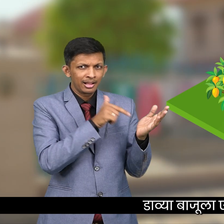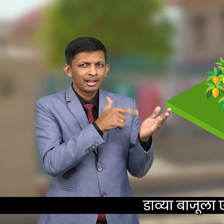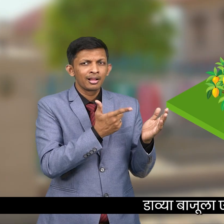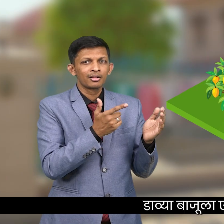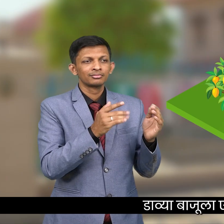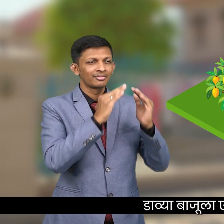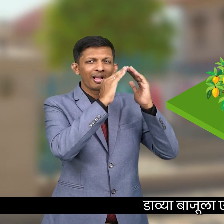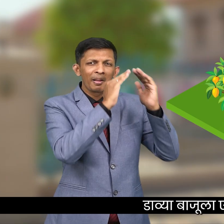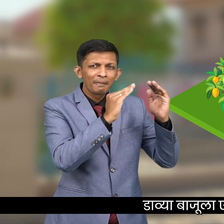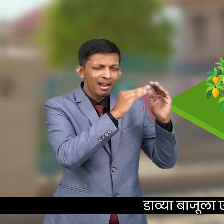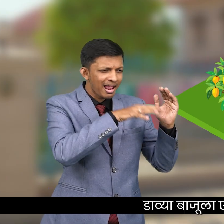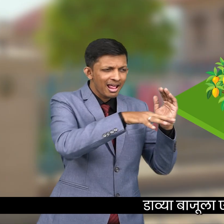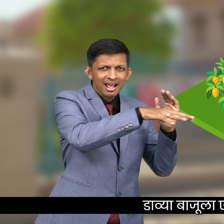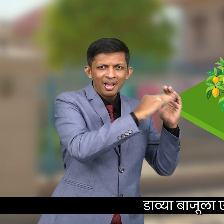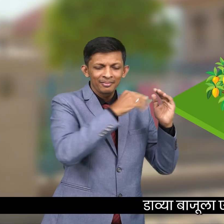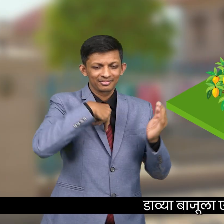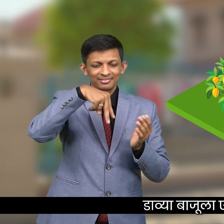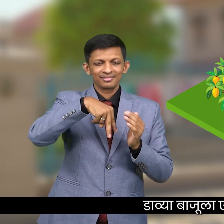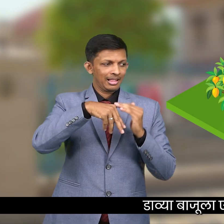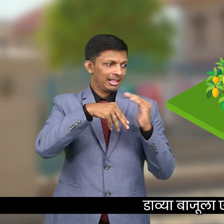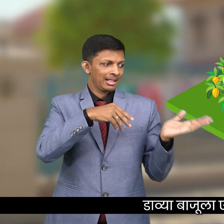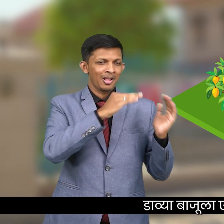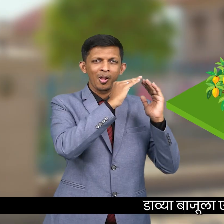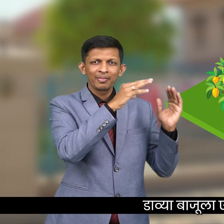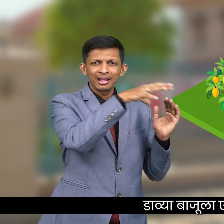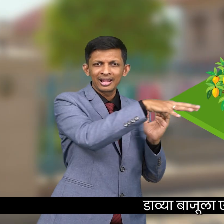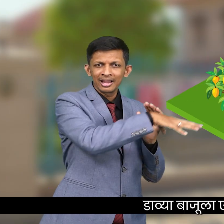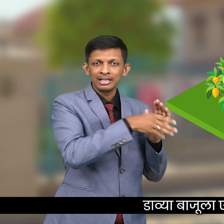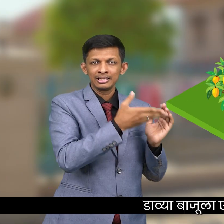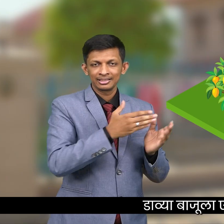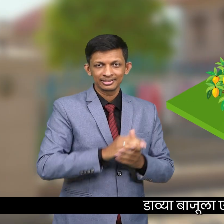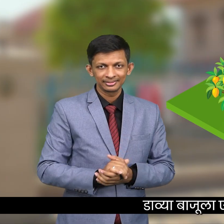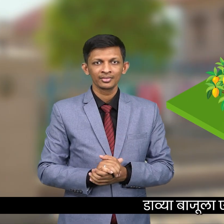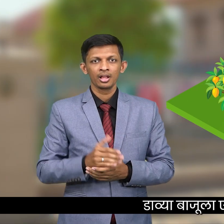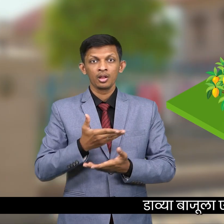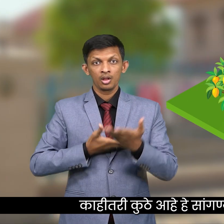डाव्या बाजूला एक छोटी झोपडी आहे।